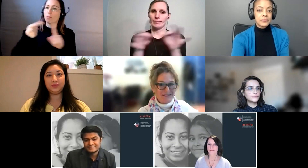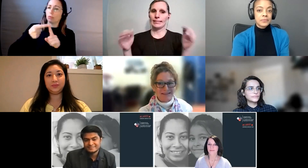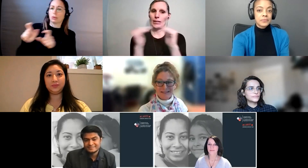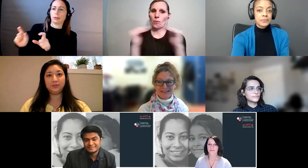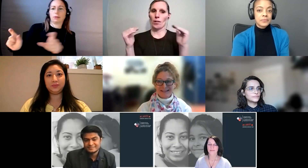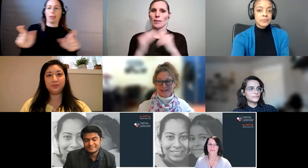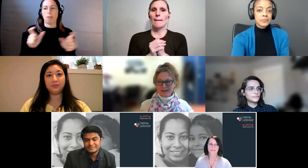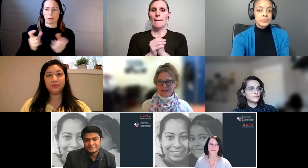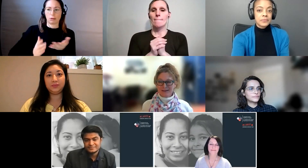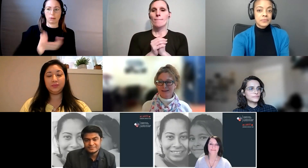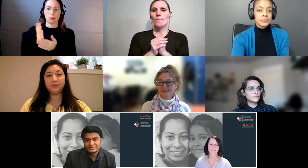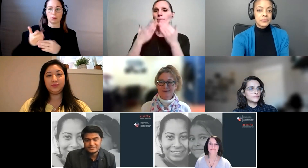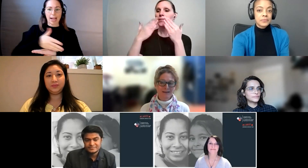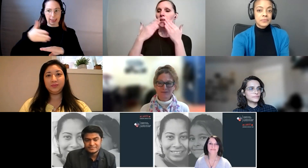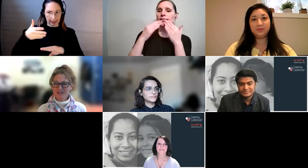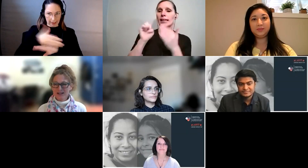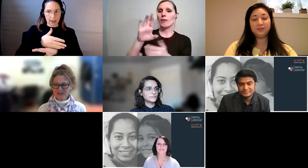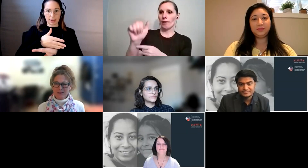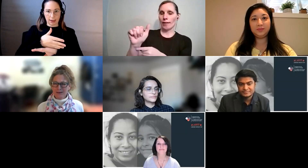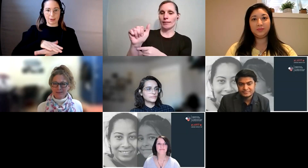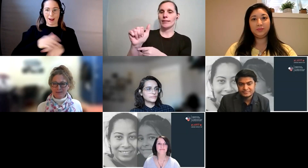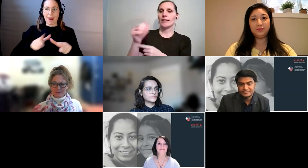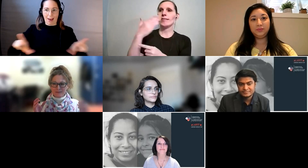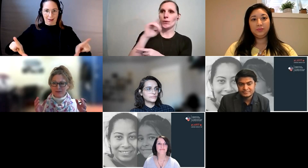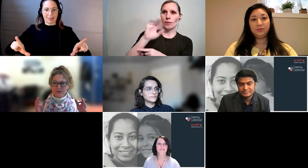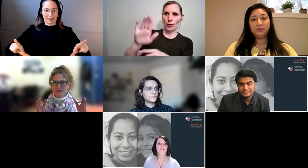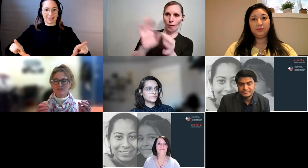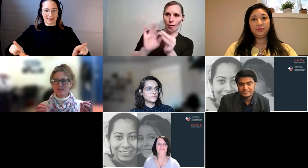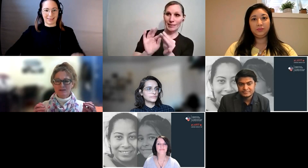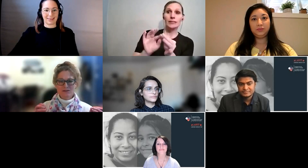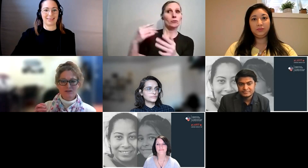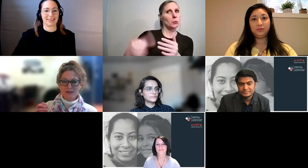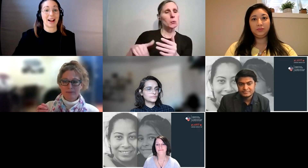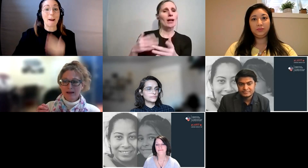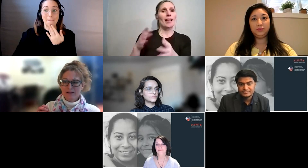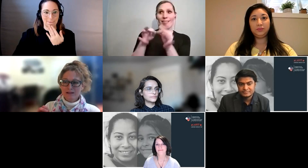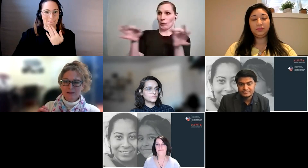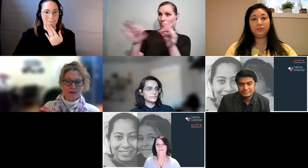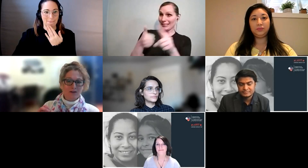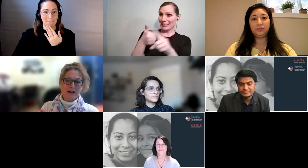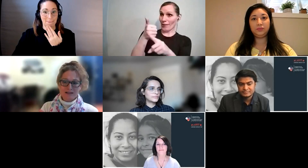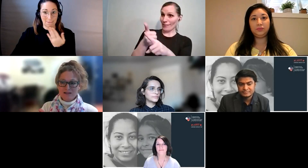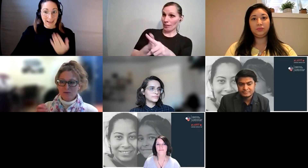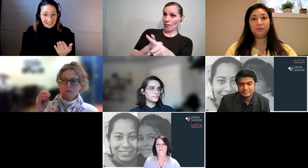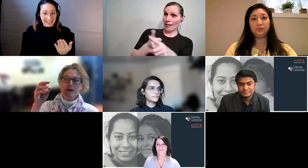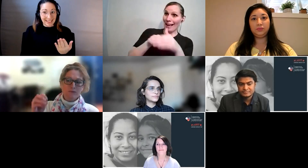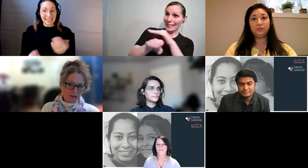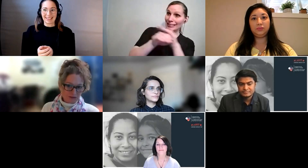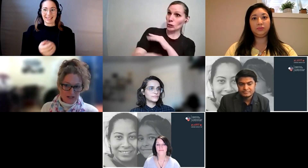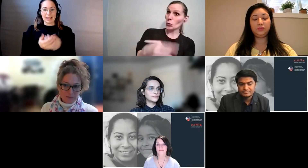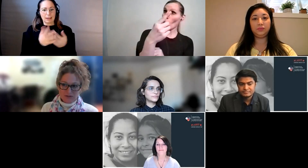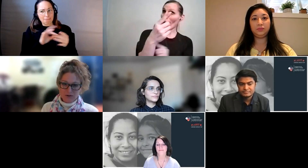droits d'accès à la langue. Donc, merci d'avoir touché que la langue n'affecte